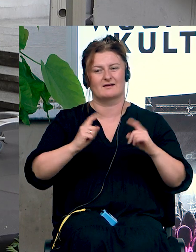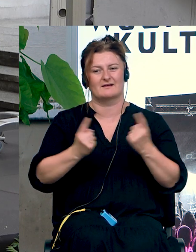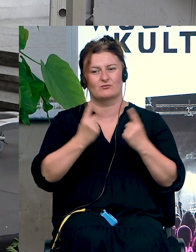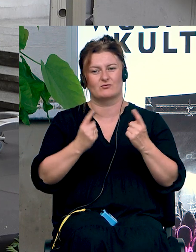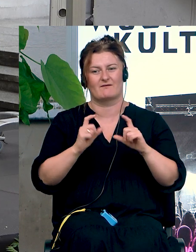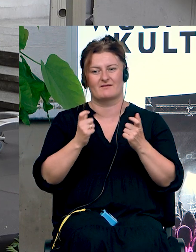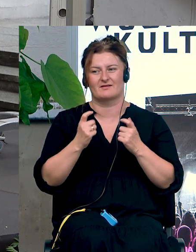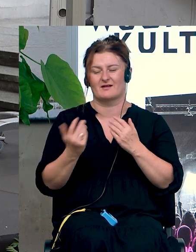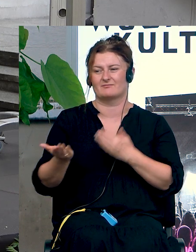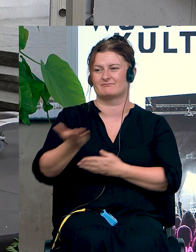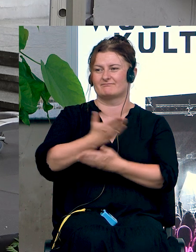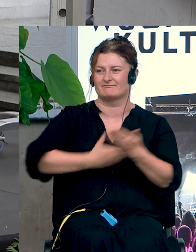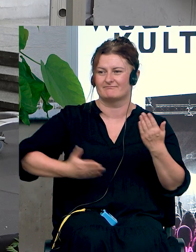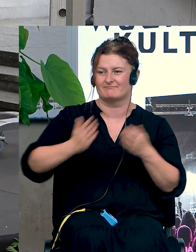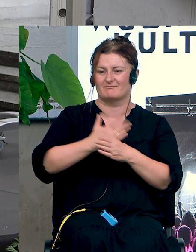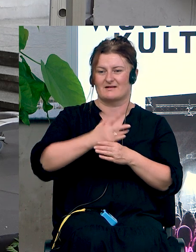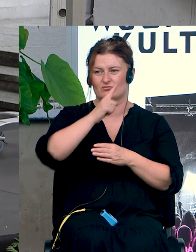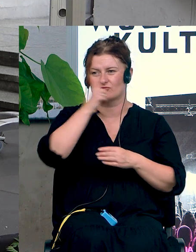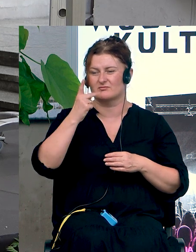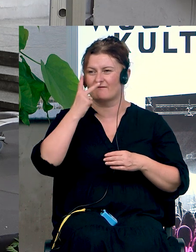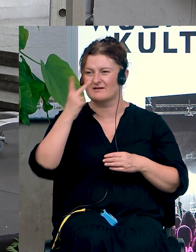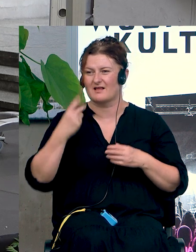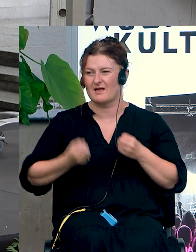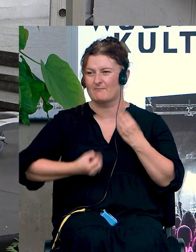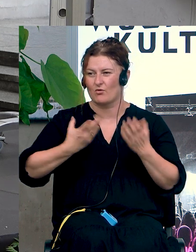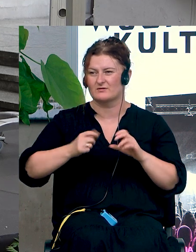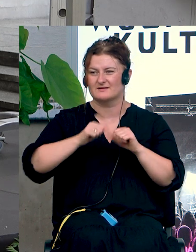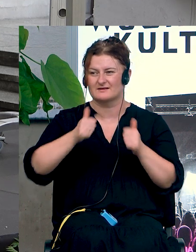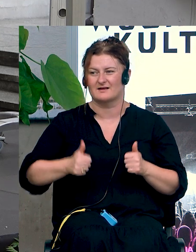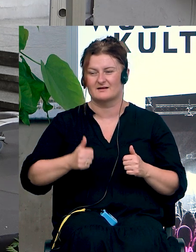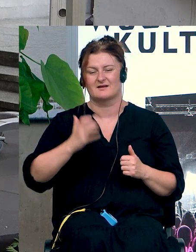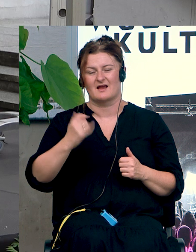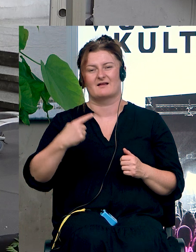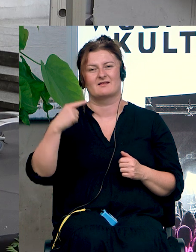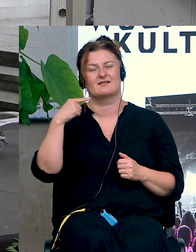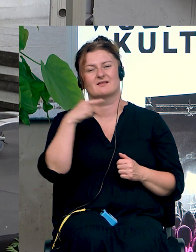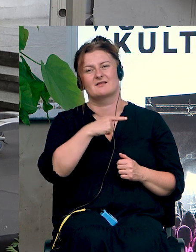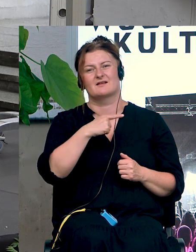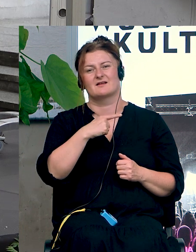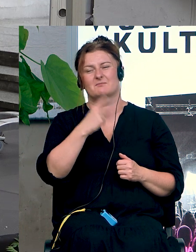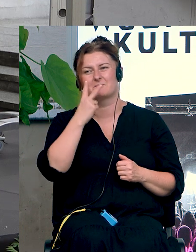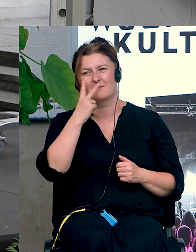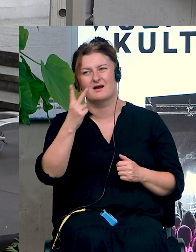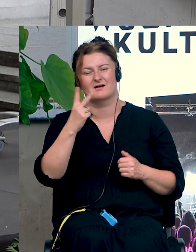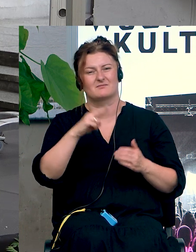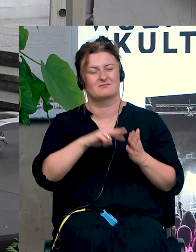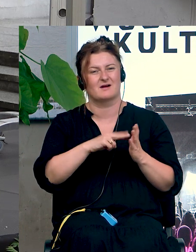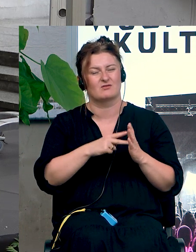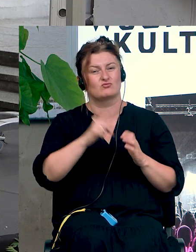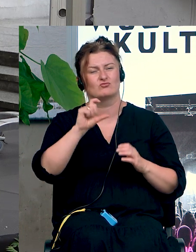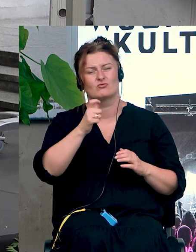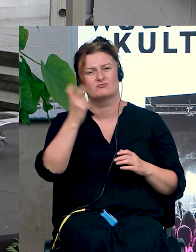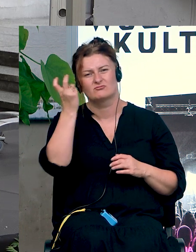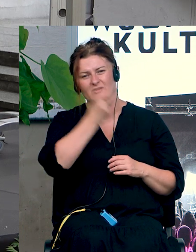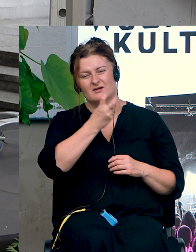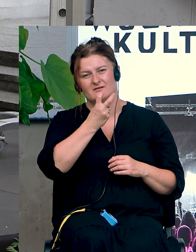ludźmi, rejestrujecie te emocje, różne stany. Jak ty antycypujesz, jak przewidujesz, co ciekawego,